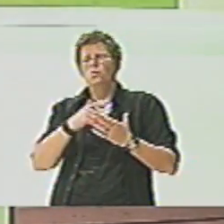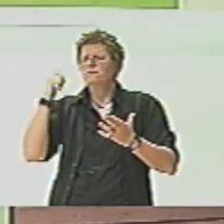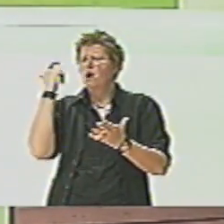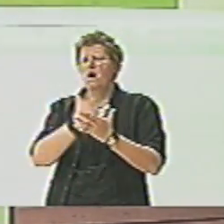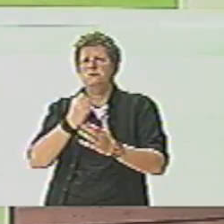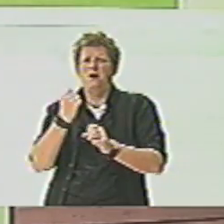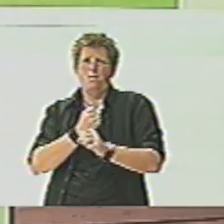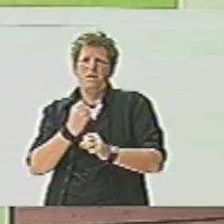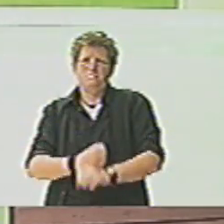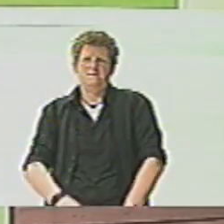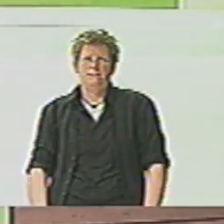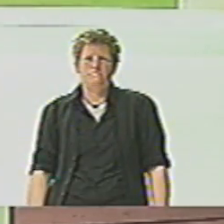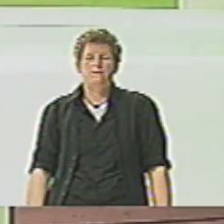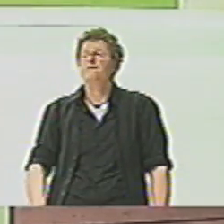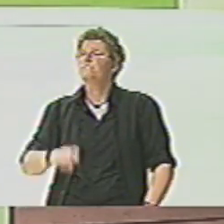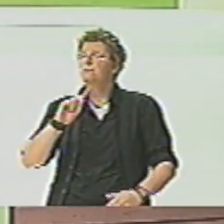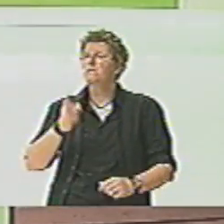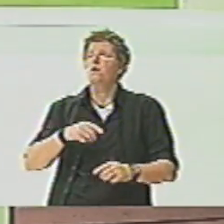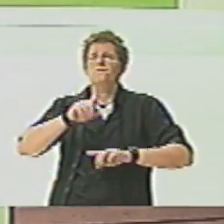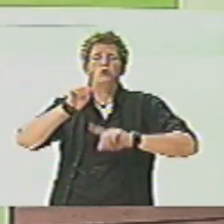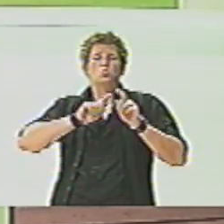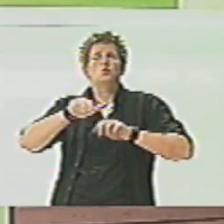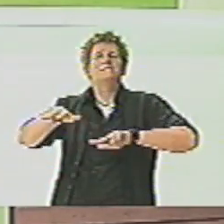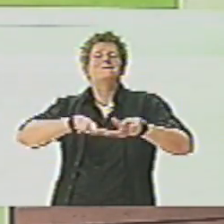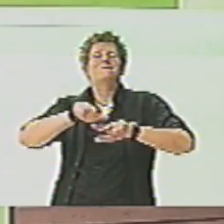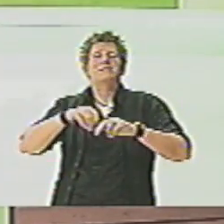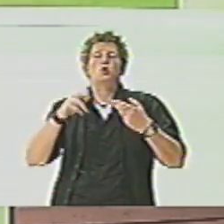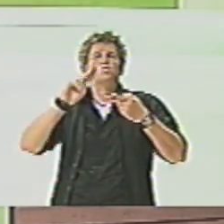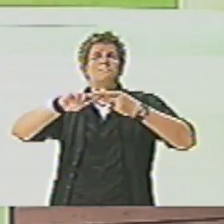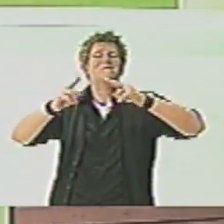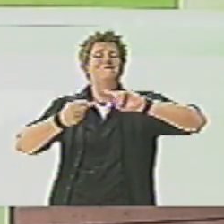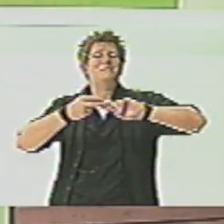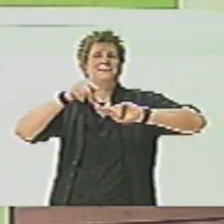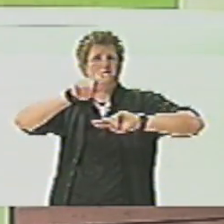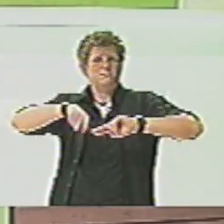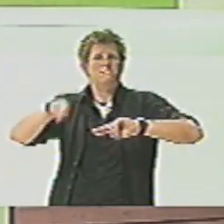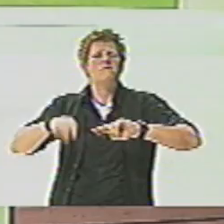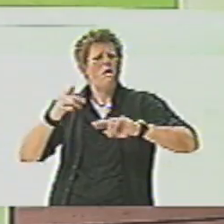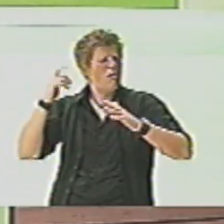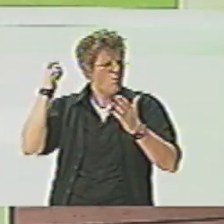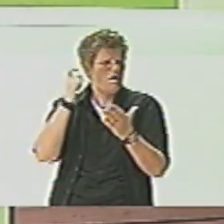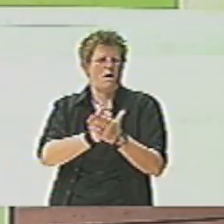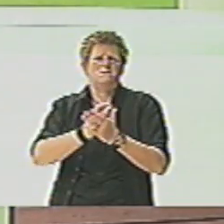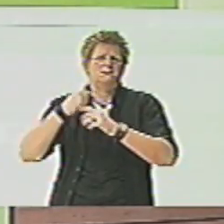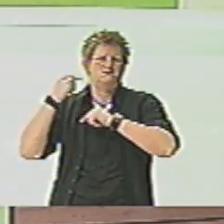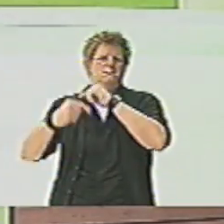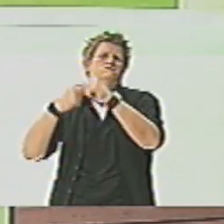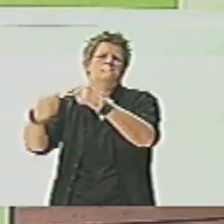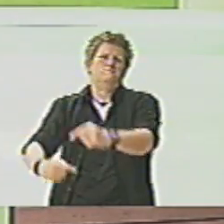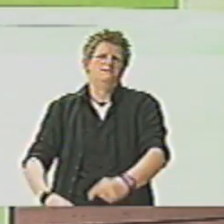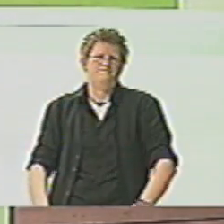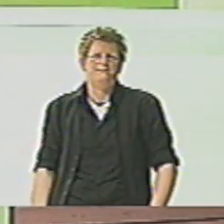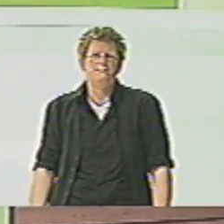grünen Regierungsmitglieder, die wir auch selbstbewusst präsentieren konnten. Der Erfolg konnte gelingen mit großer